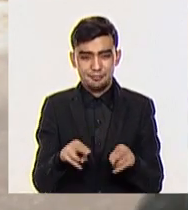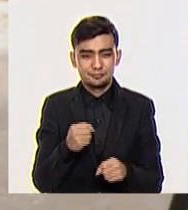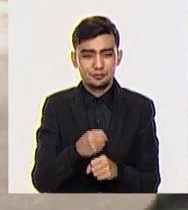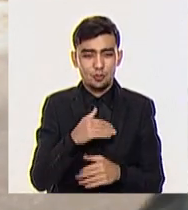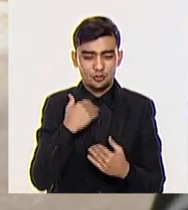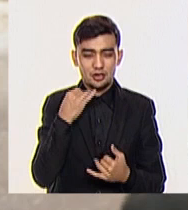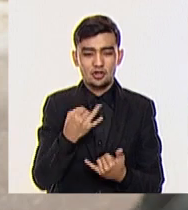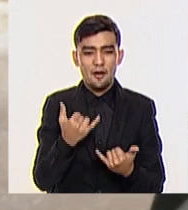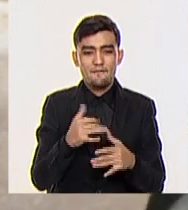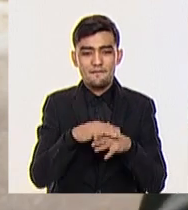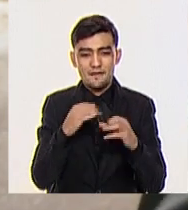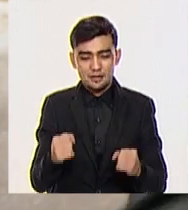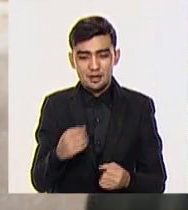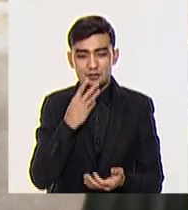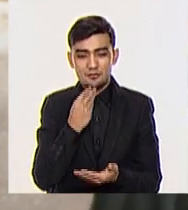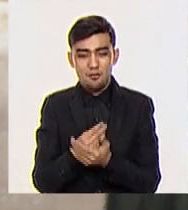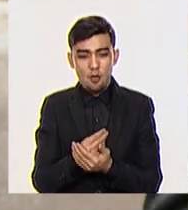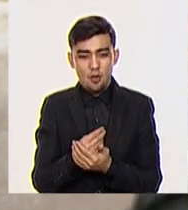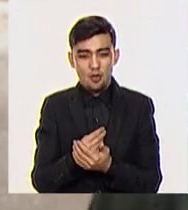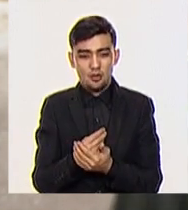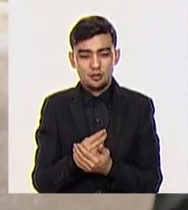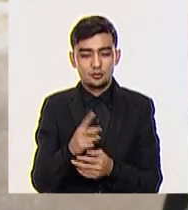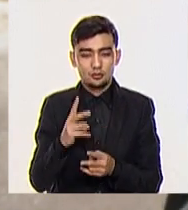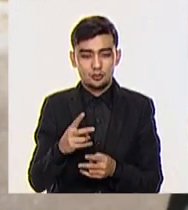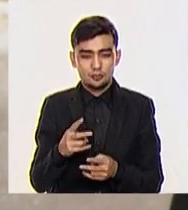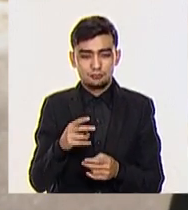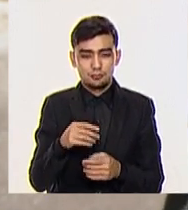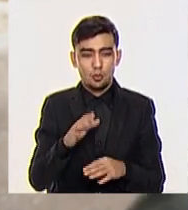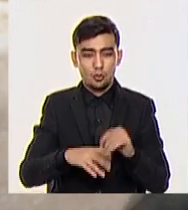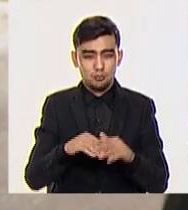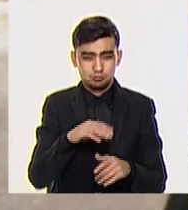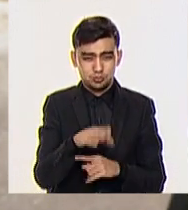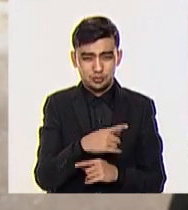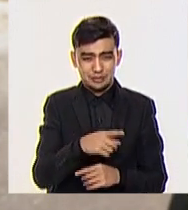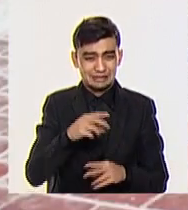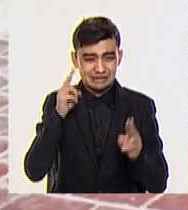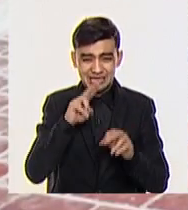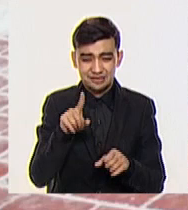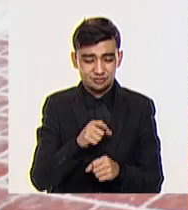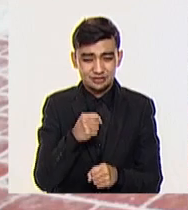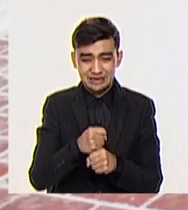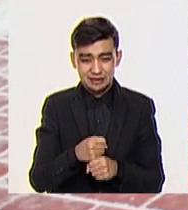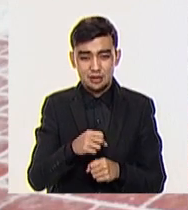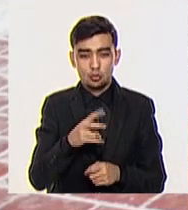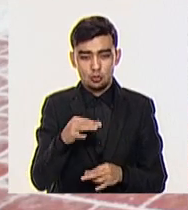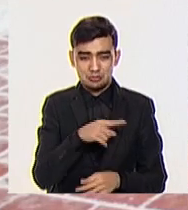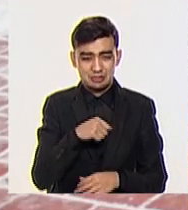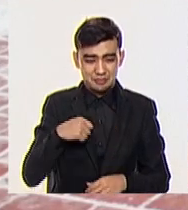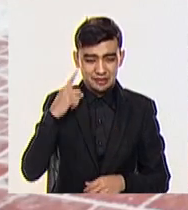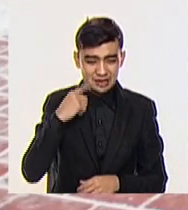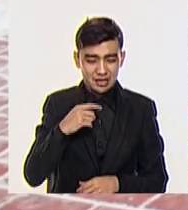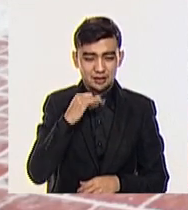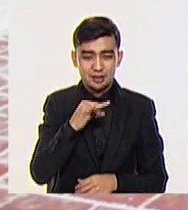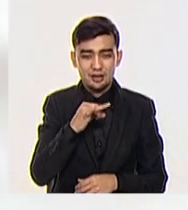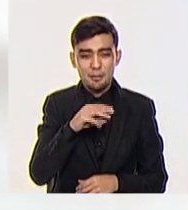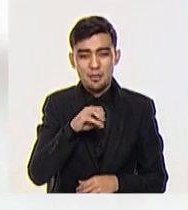мына қазіргі билік өздерін қолдарына түк келмейтін өздері біліп отыр. Ал жер дауы қайта тумасын деп күні кеше